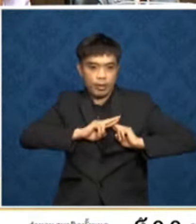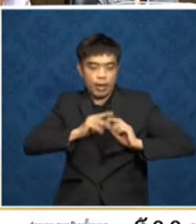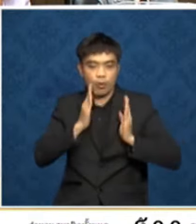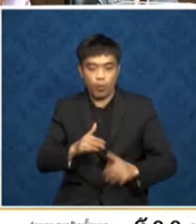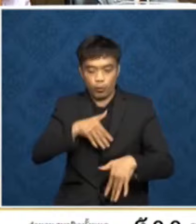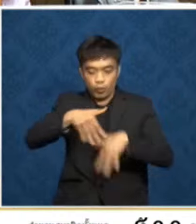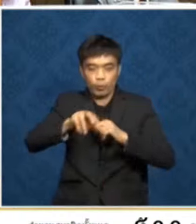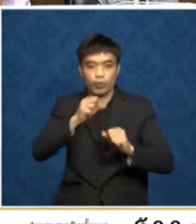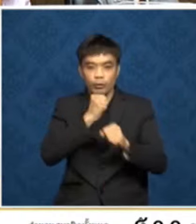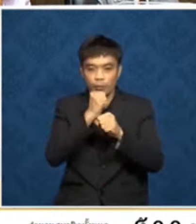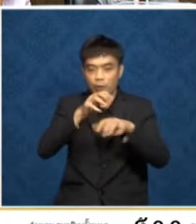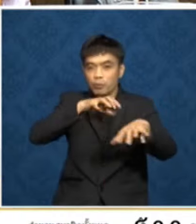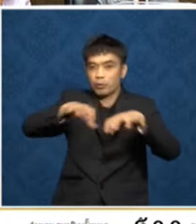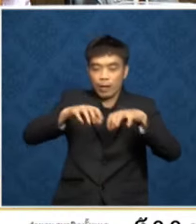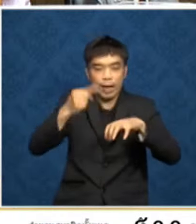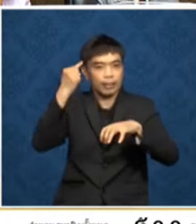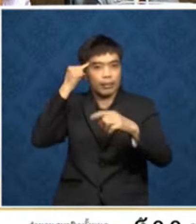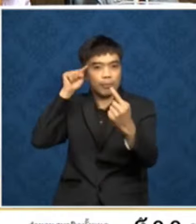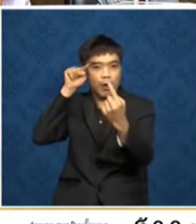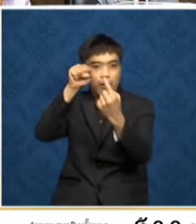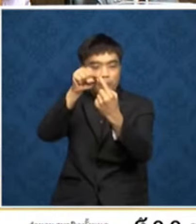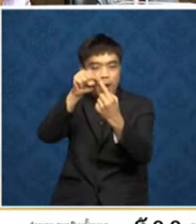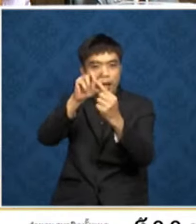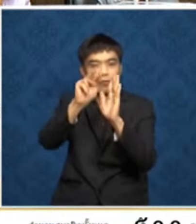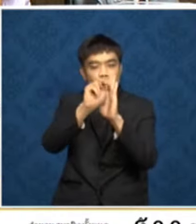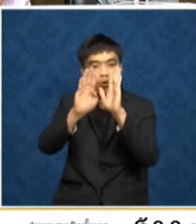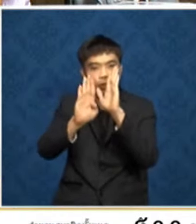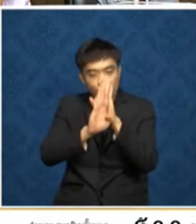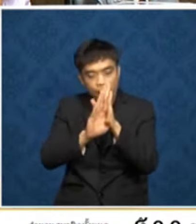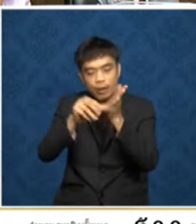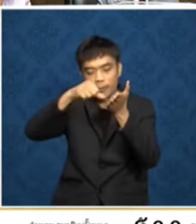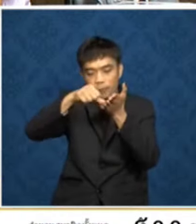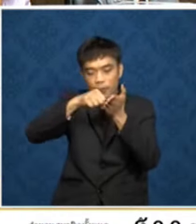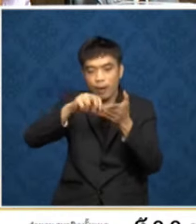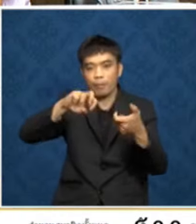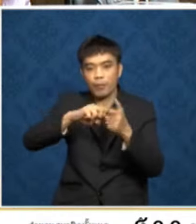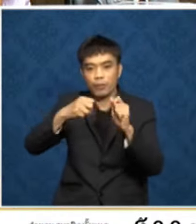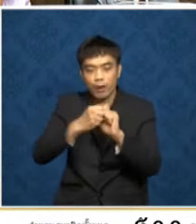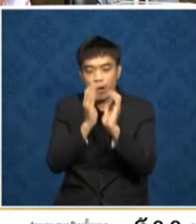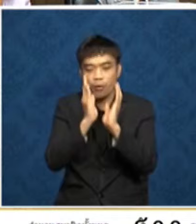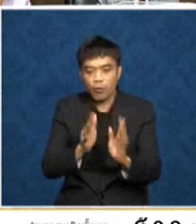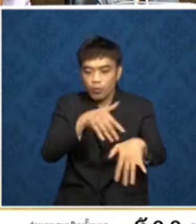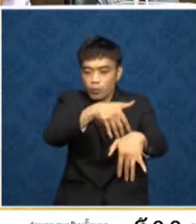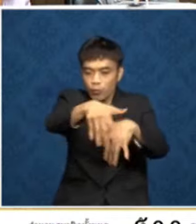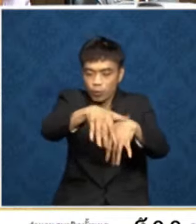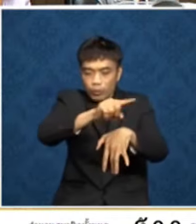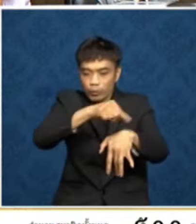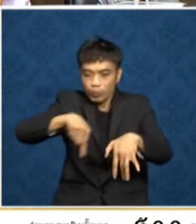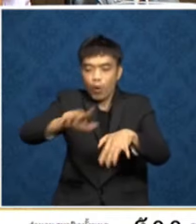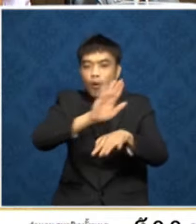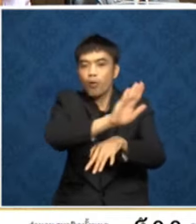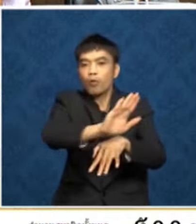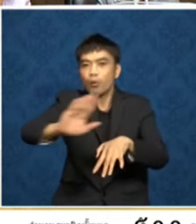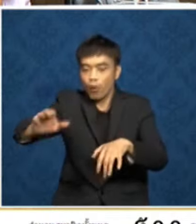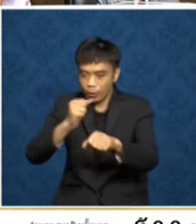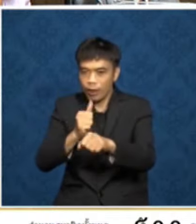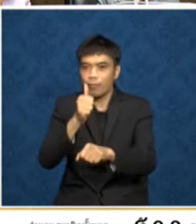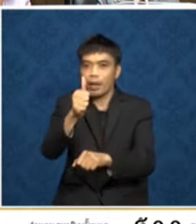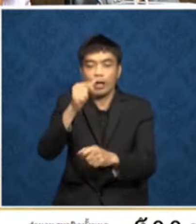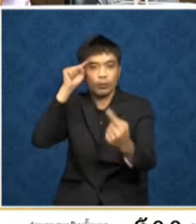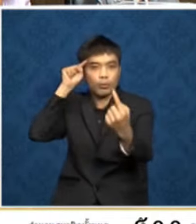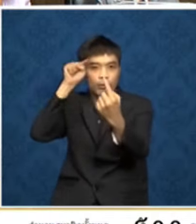ทรัพยากรและกำหนดเป้าหมายนโยบายการแก้ไขปัญหาของท้องถิ่นตนเองได้นั่นคือเป้าหมาย